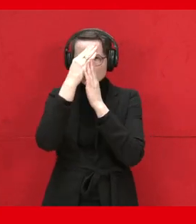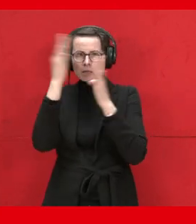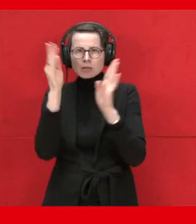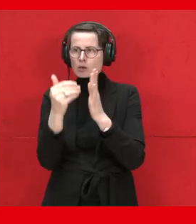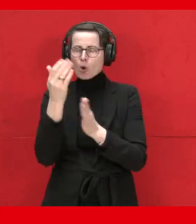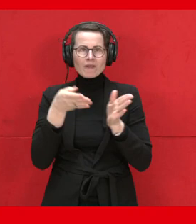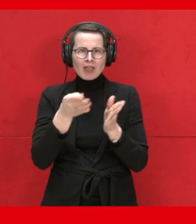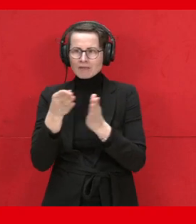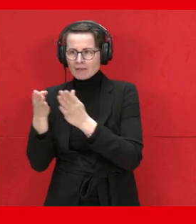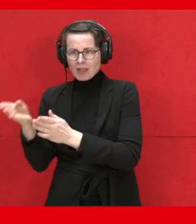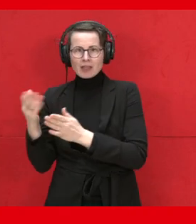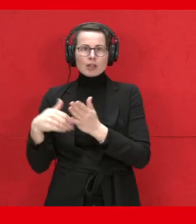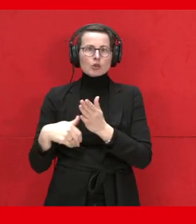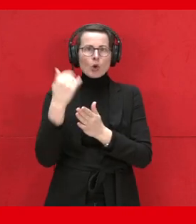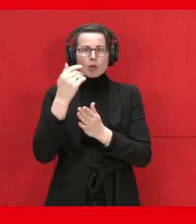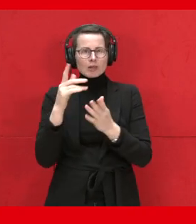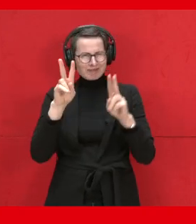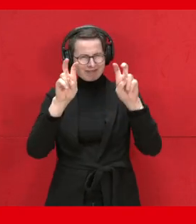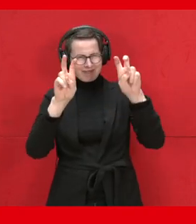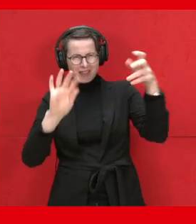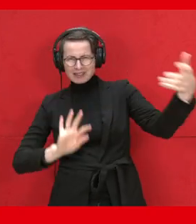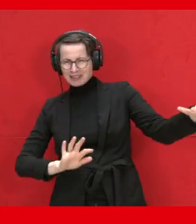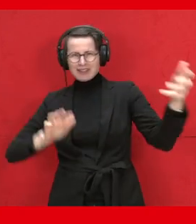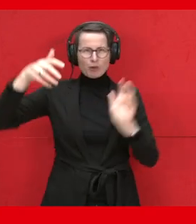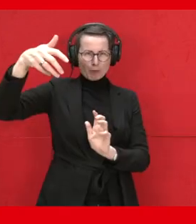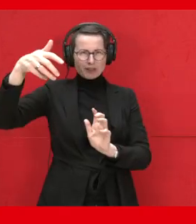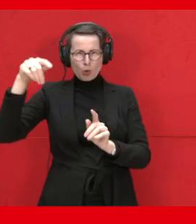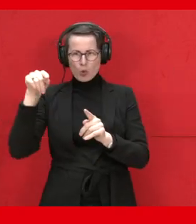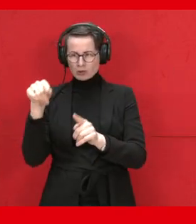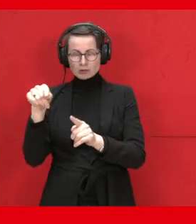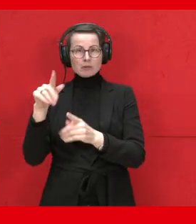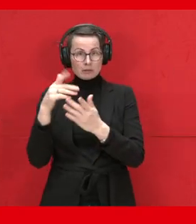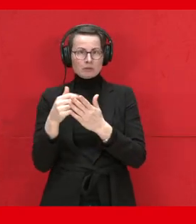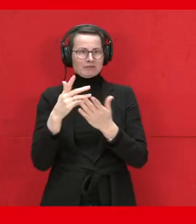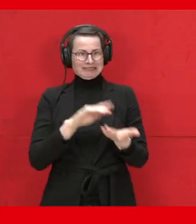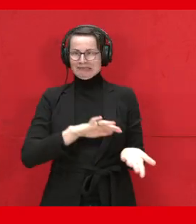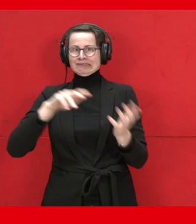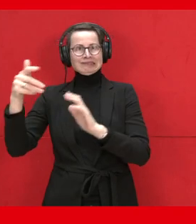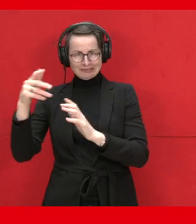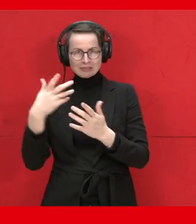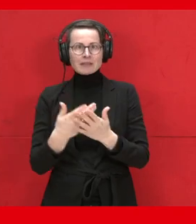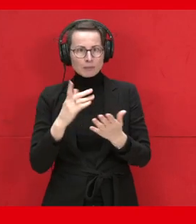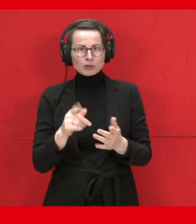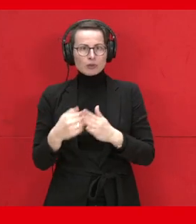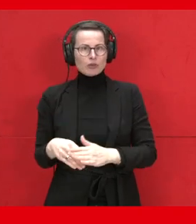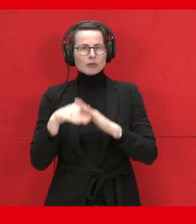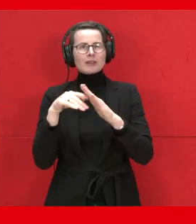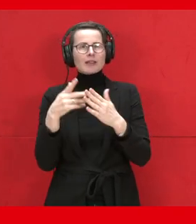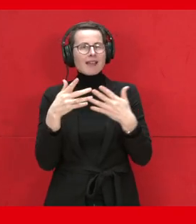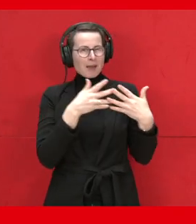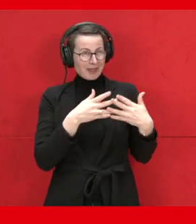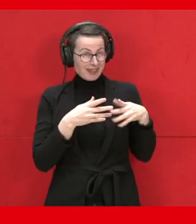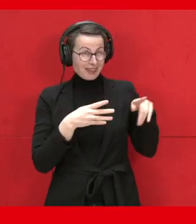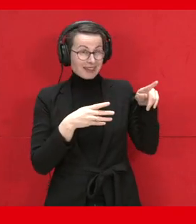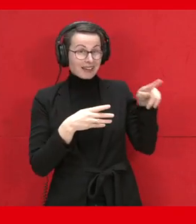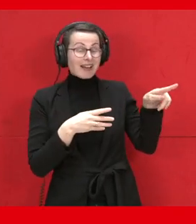beackern, wie das heute so schön heißt, die Disruption zu unterstützen. Und das ist immer etwas, in den USA wie